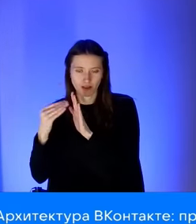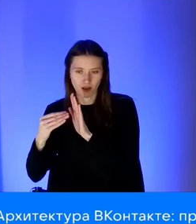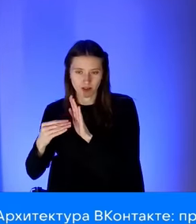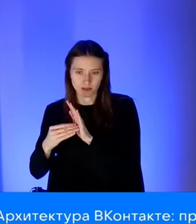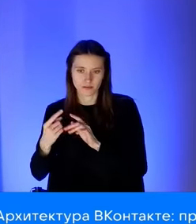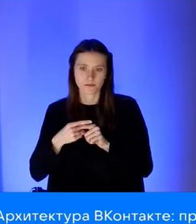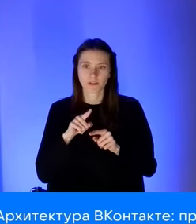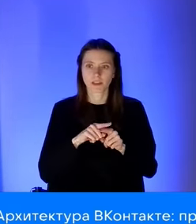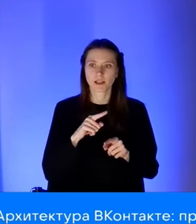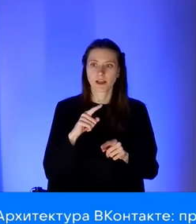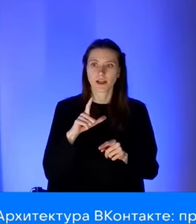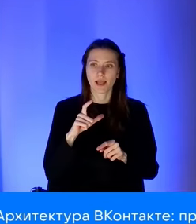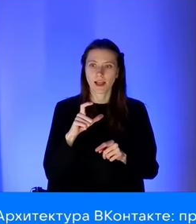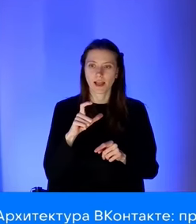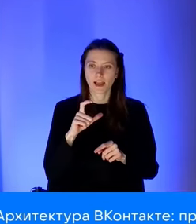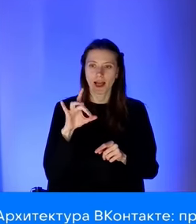rpc